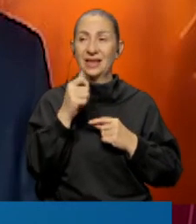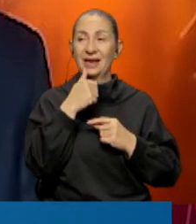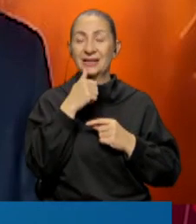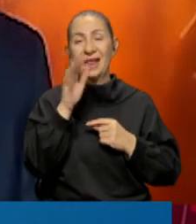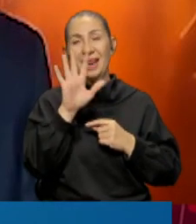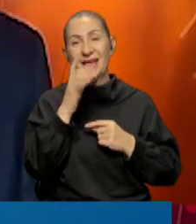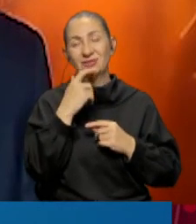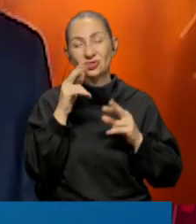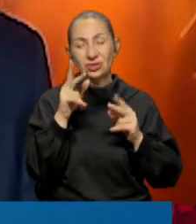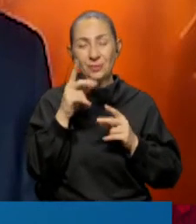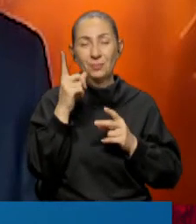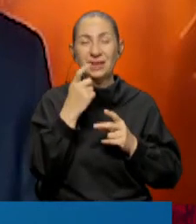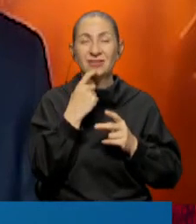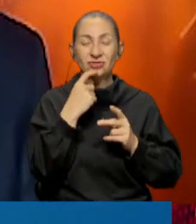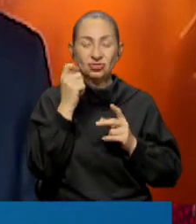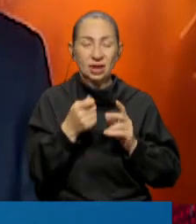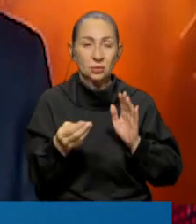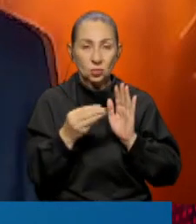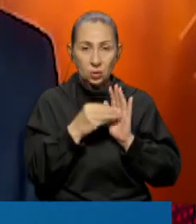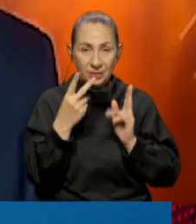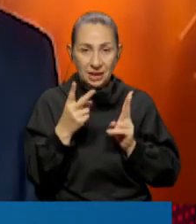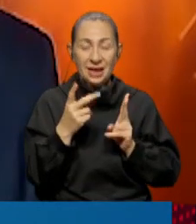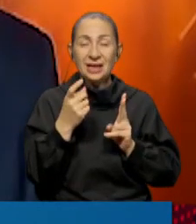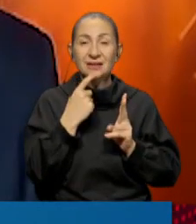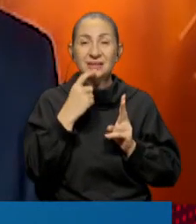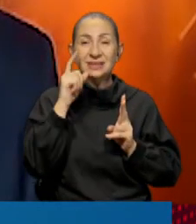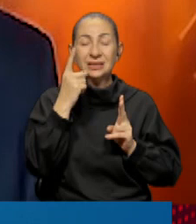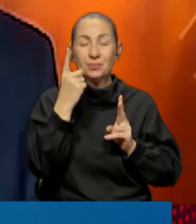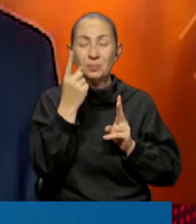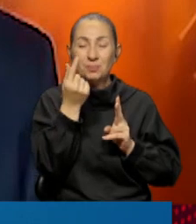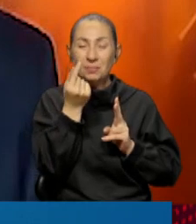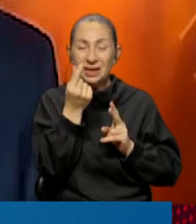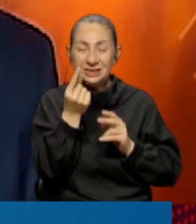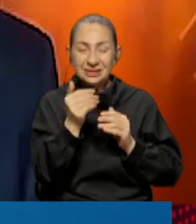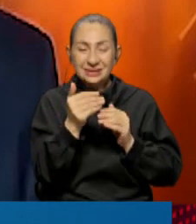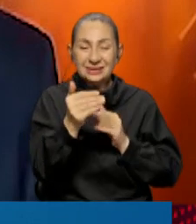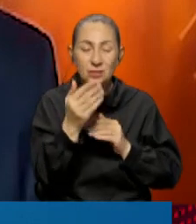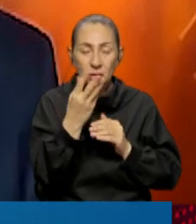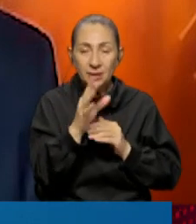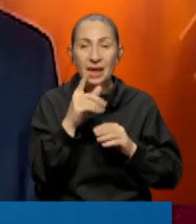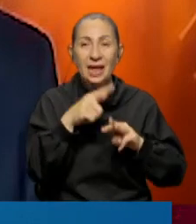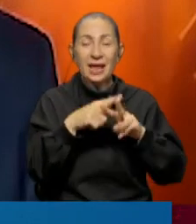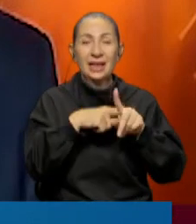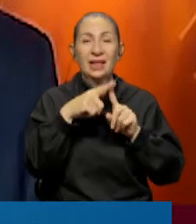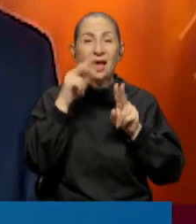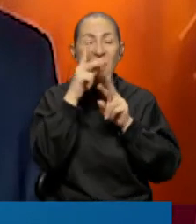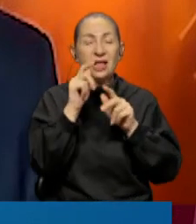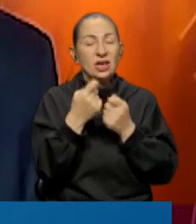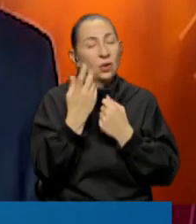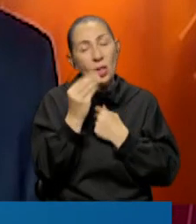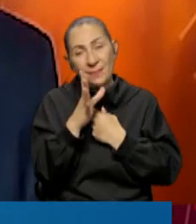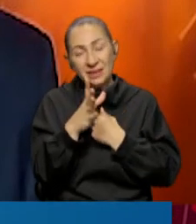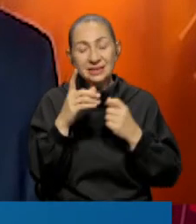erkeklere 50 yaş gibi bir yaş şartını getirebilirler. Yaşta sadece bir miktar öne çekilme olabilir. EYT'lileri hayal kırıklığına